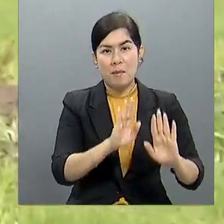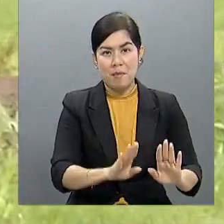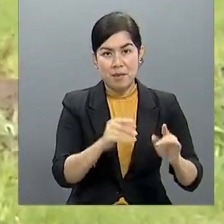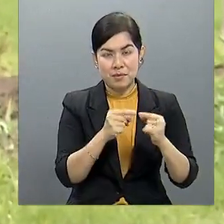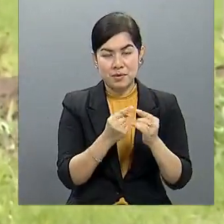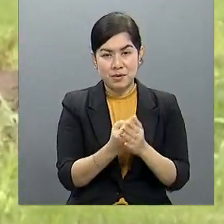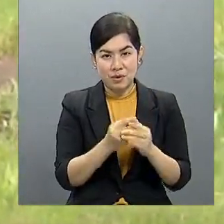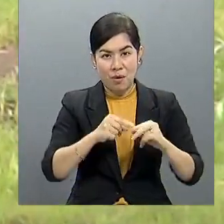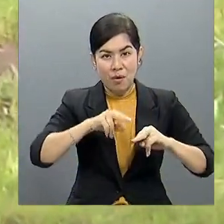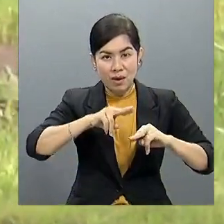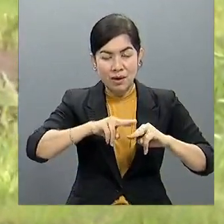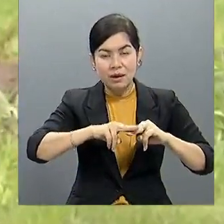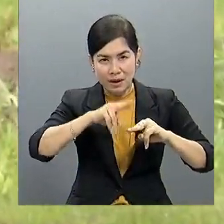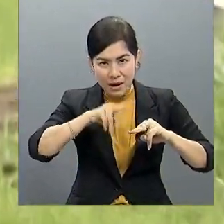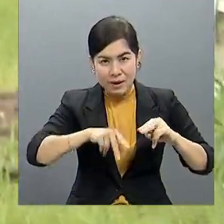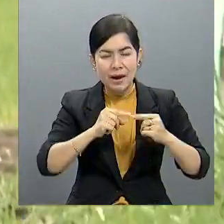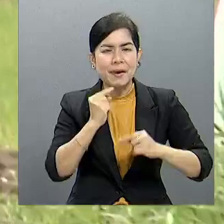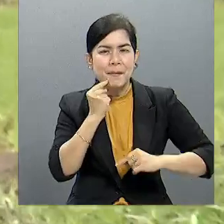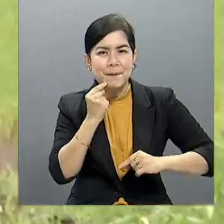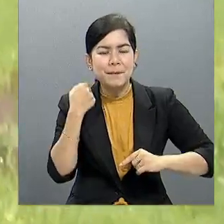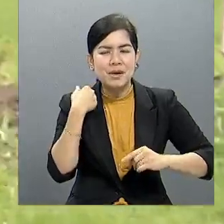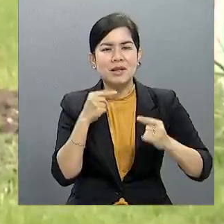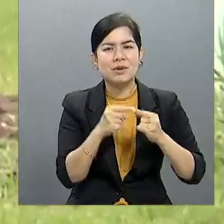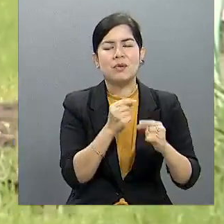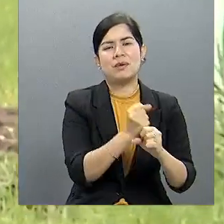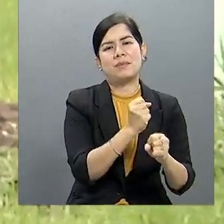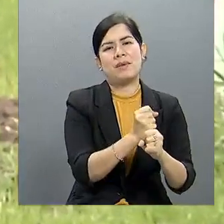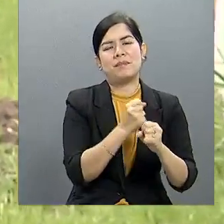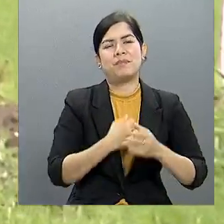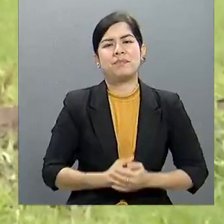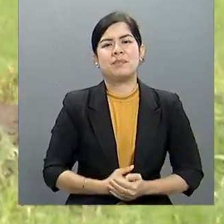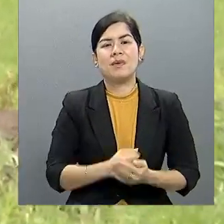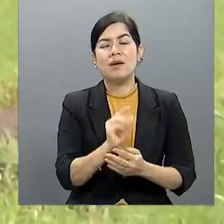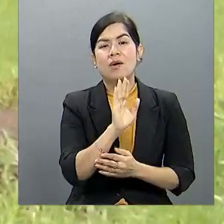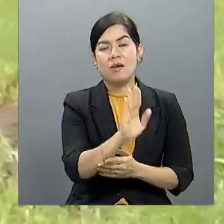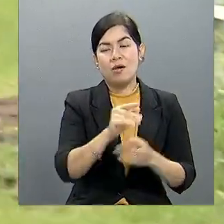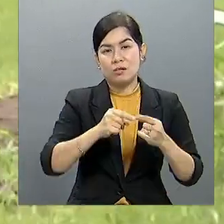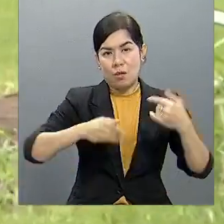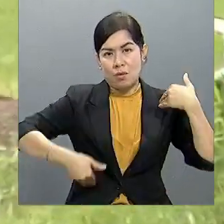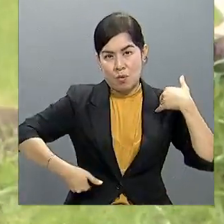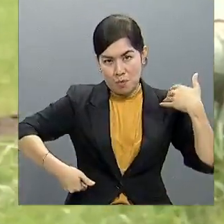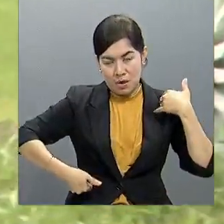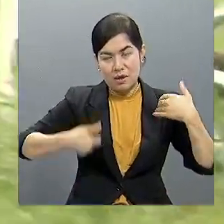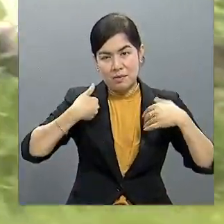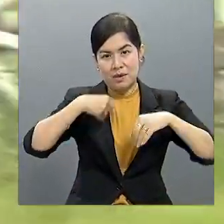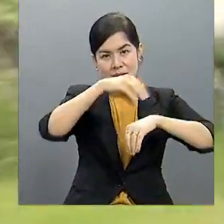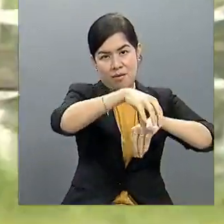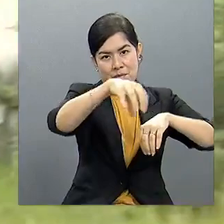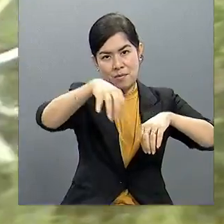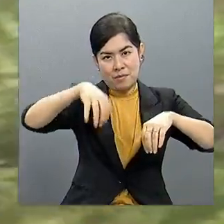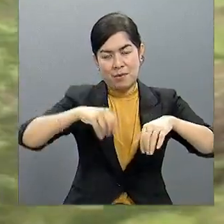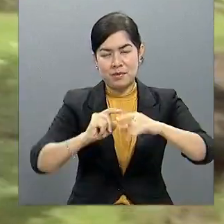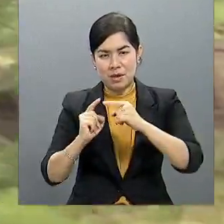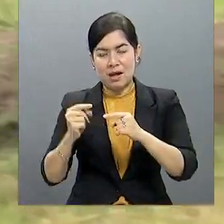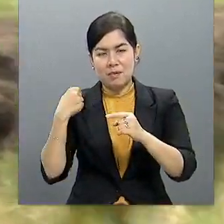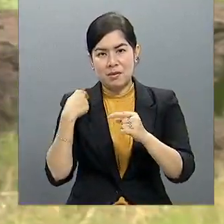้วยนะคะครับ คณผชครัสำหรับใพ้นที่จงหวร่บรีนั้มวศาฐิจชุมชนทั้งหมด 12 สาขาแล้เขากไดดำเนิยการ